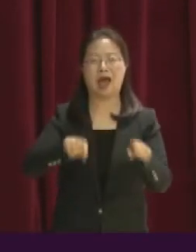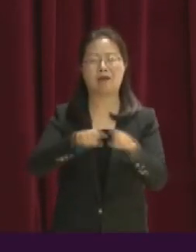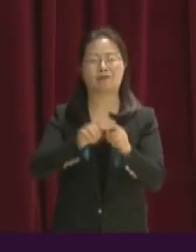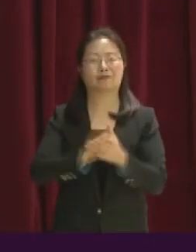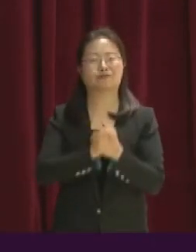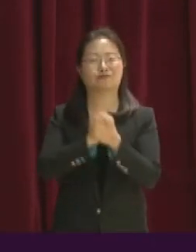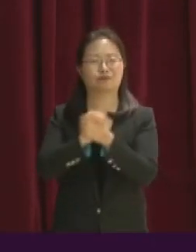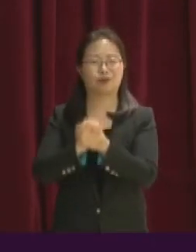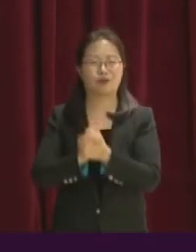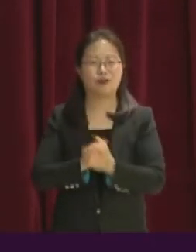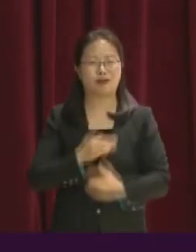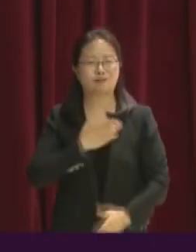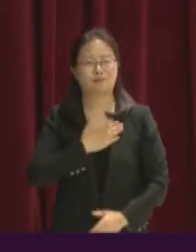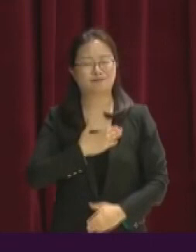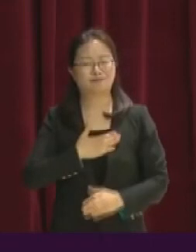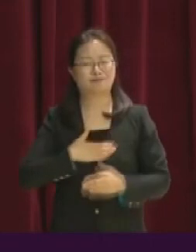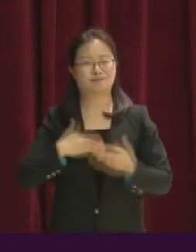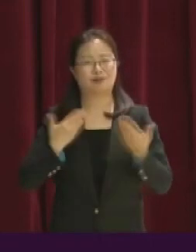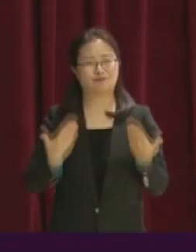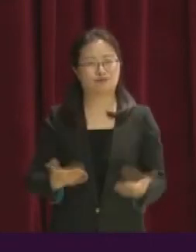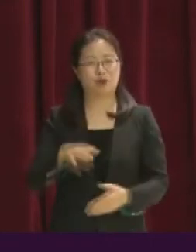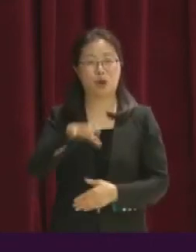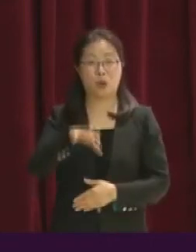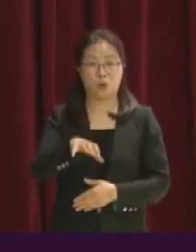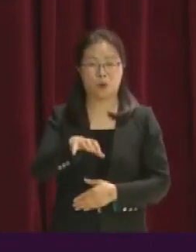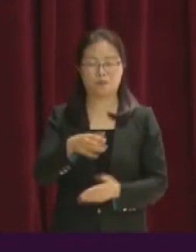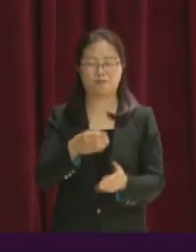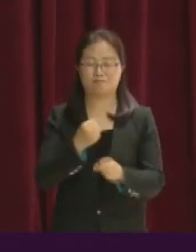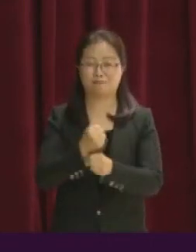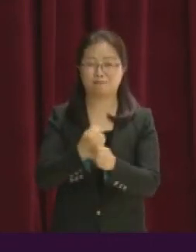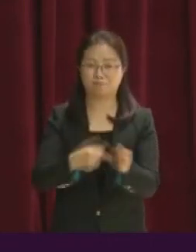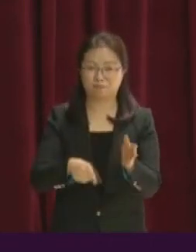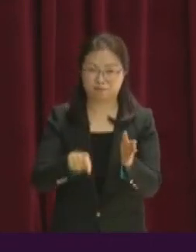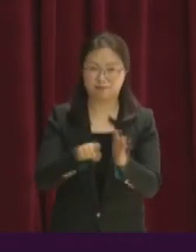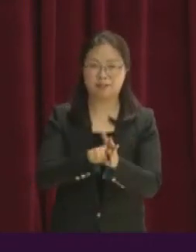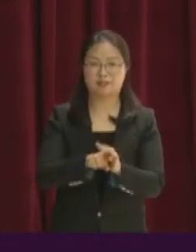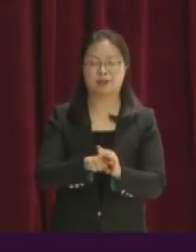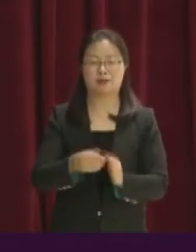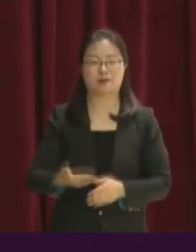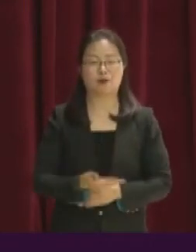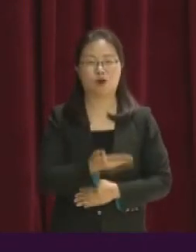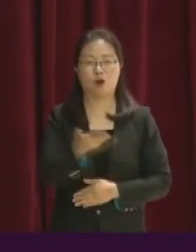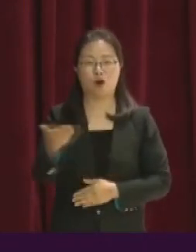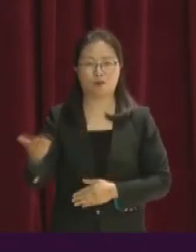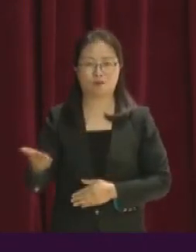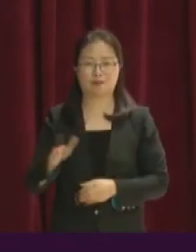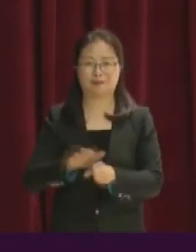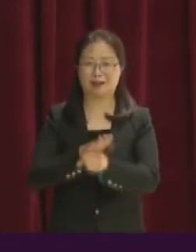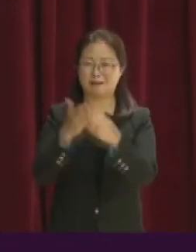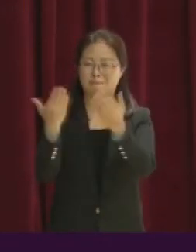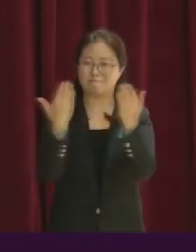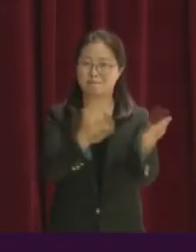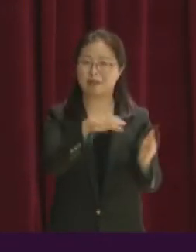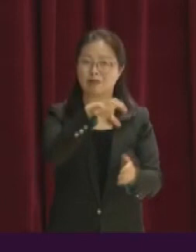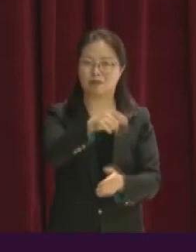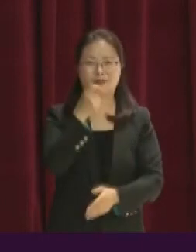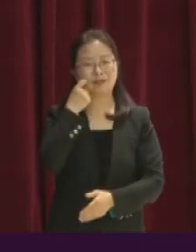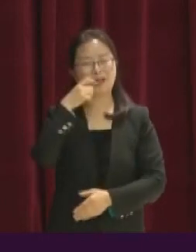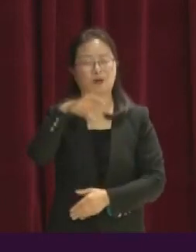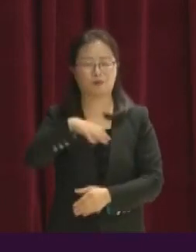숨쉬고 치유하고 휴식하는 공간으로 조성되어 시민에게 사랑받는